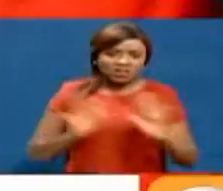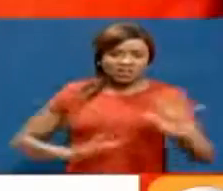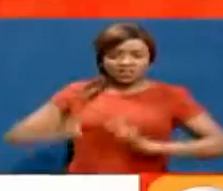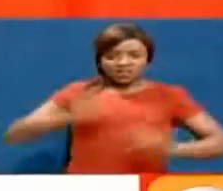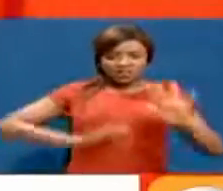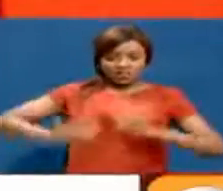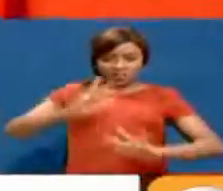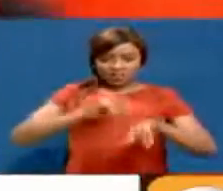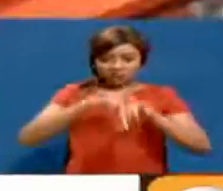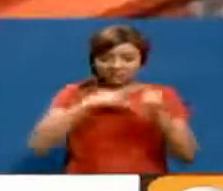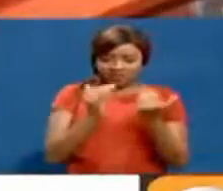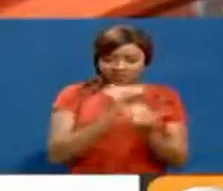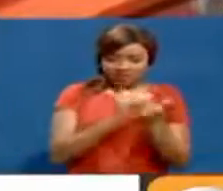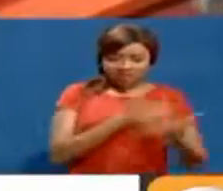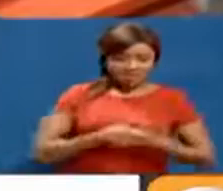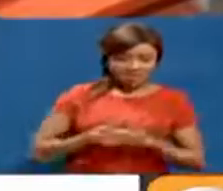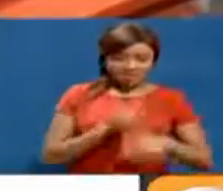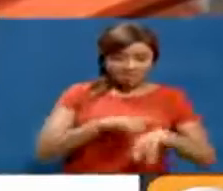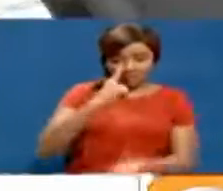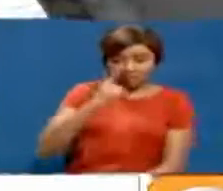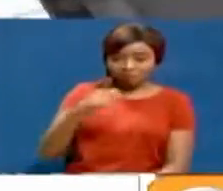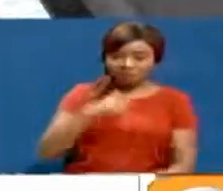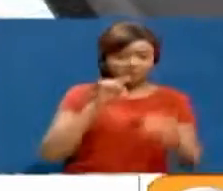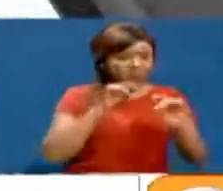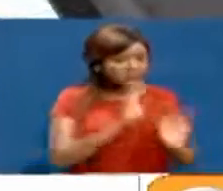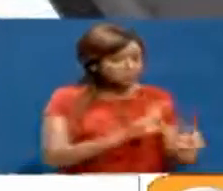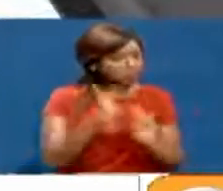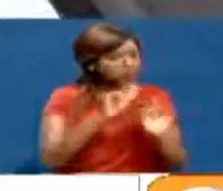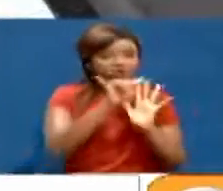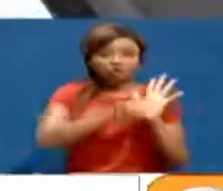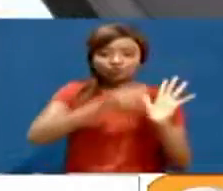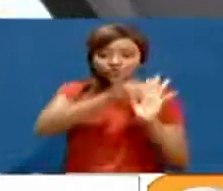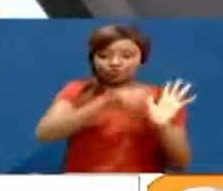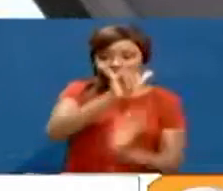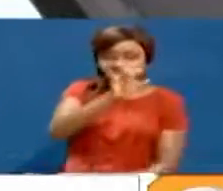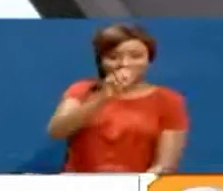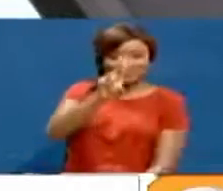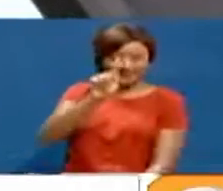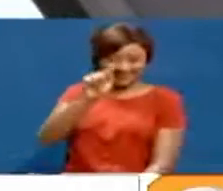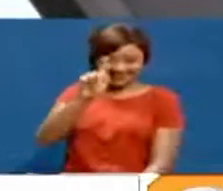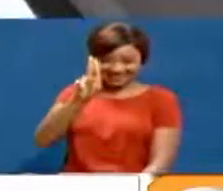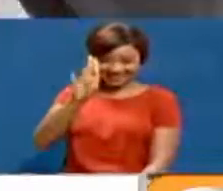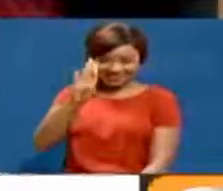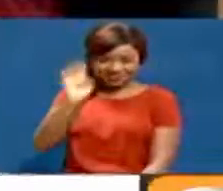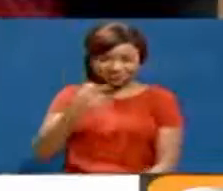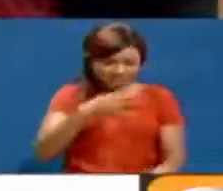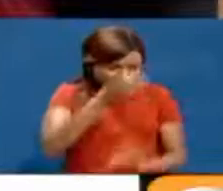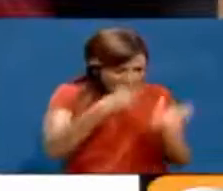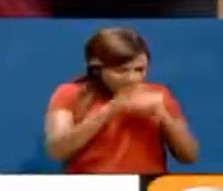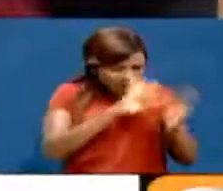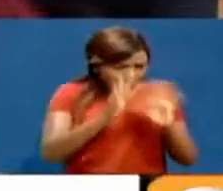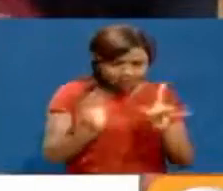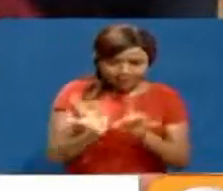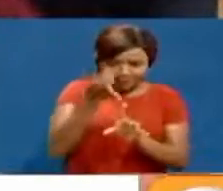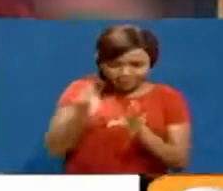nikiwa nyumbani wakati ninalea huyu mtoto, nikaingia YouTube channel, nikapata idea ya vile naweza fanya nini, naweza songa, kwa vile